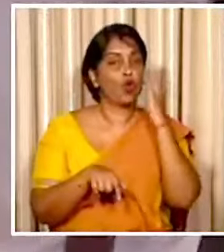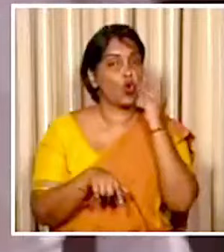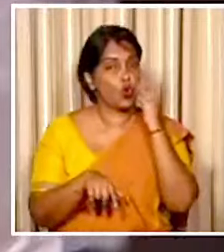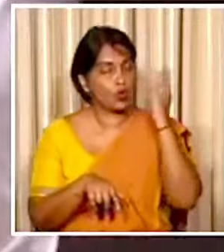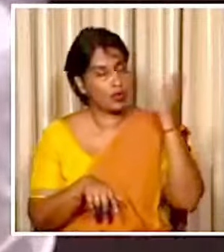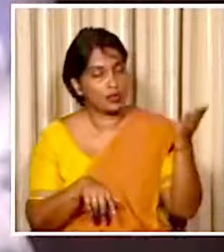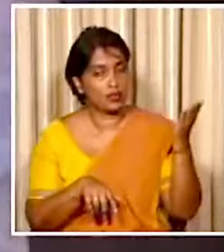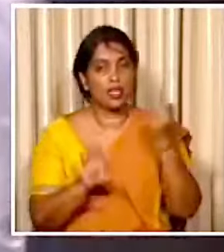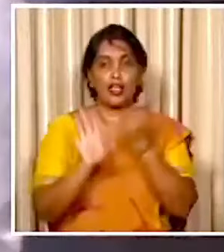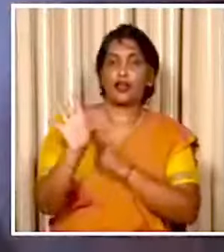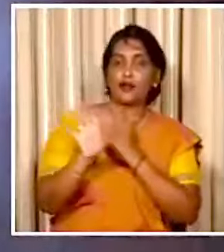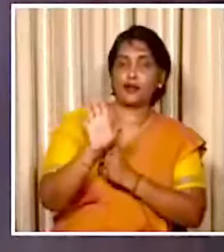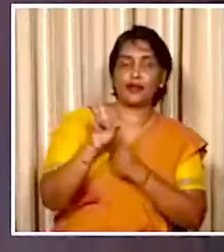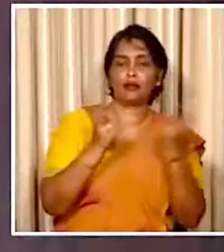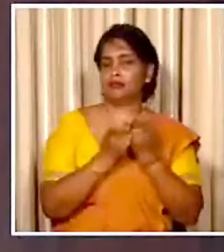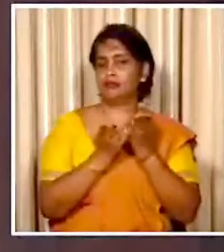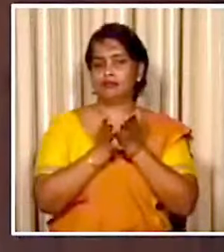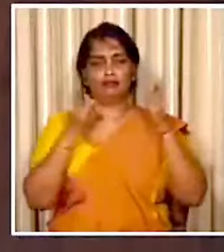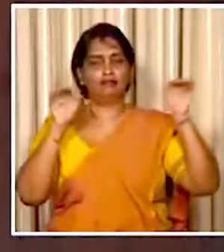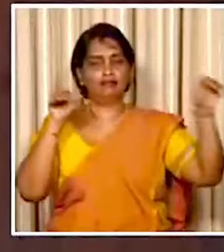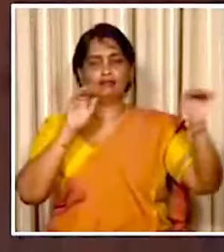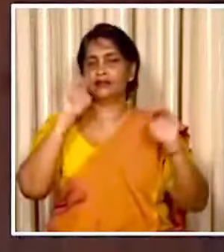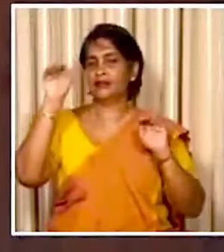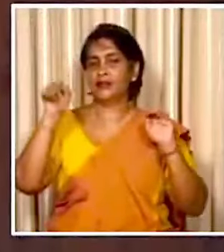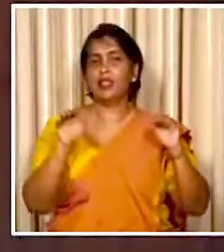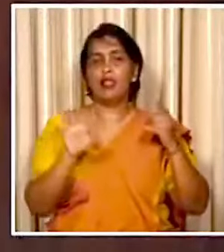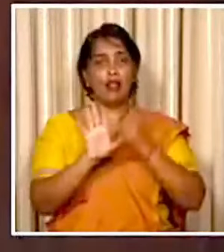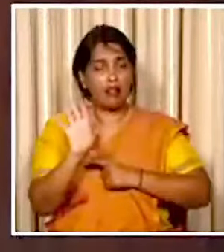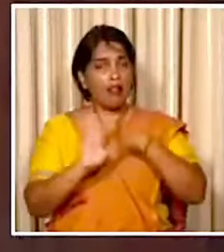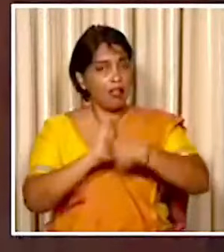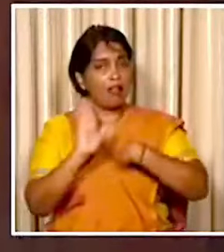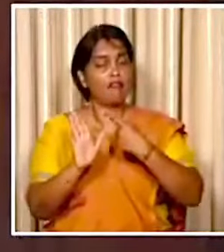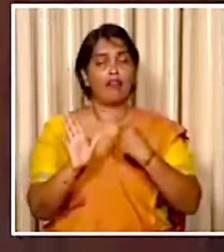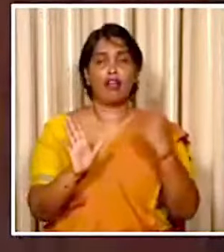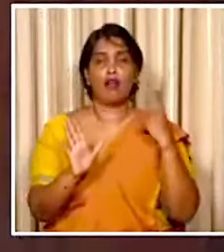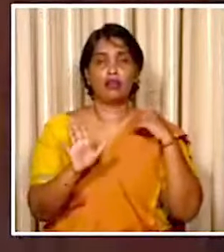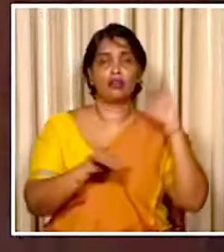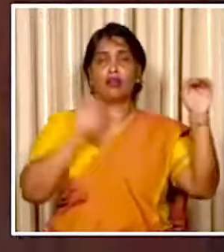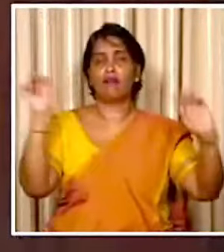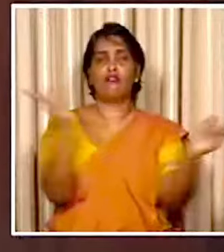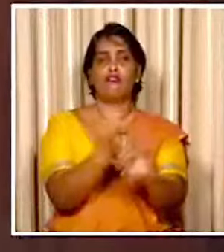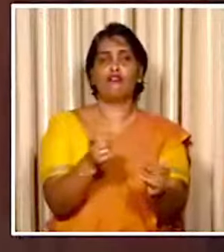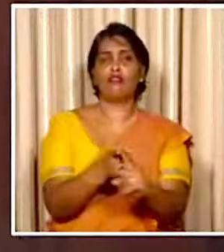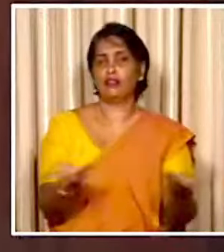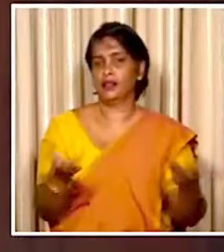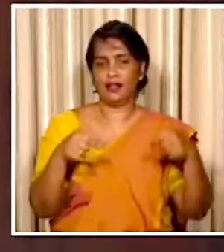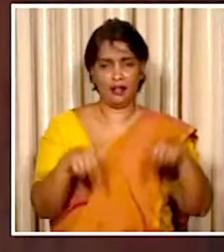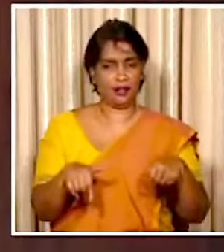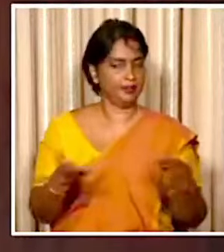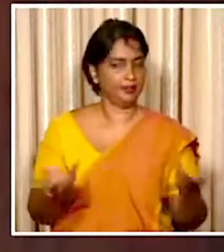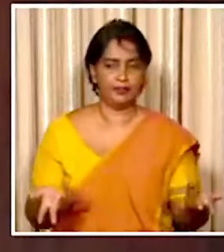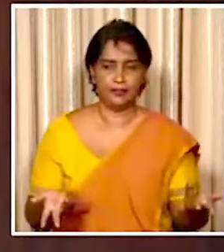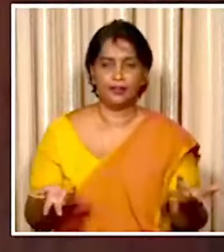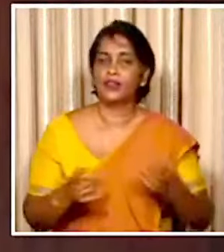රුසියාවටත් යුක්‍රේනයටත් දෙපැත්තටම බැඳිලා ලංකාවේ හමුදාව දෙපැත්තට බැඳිලා ගහගන්න මෙන්න මේක ඇතිලා තියෙන තත්ත්වගරු